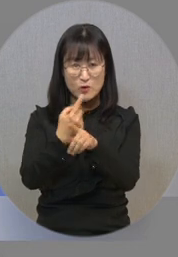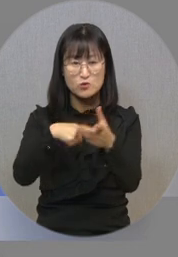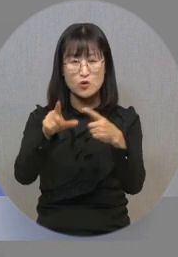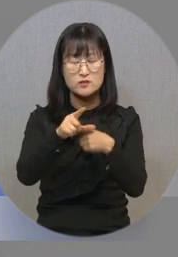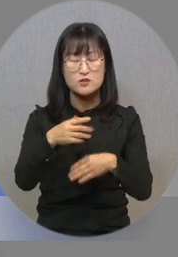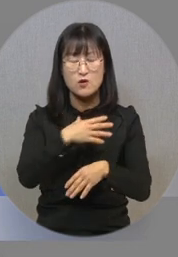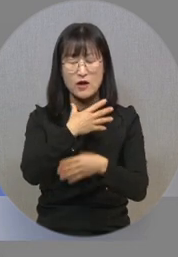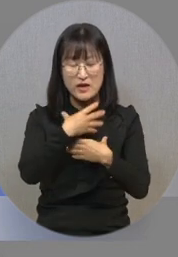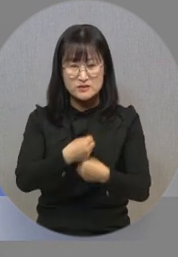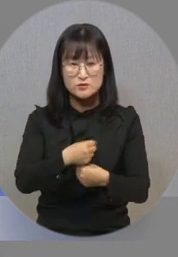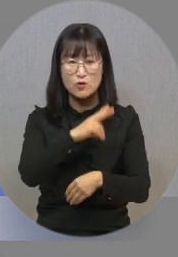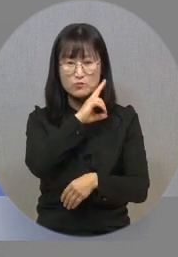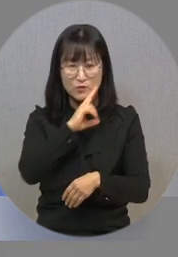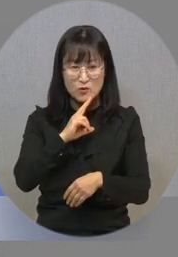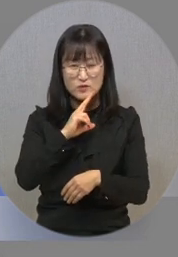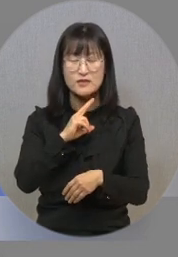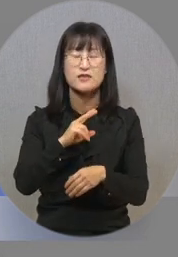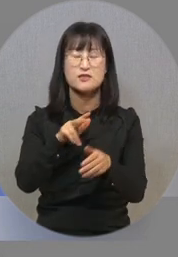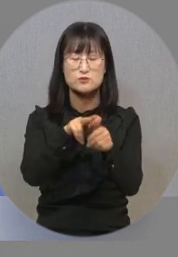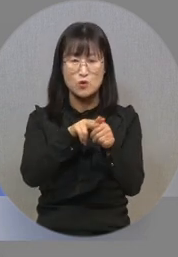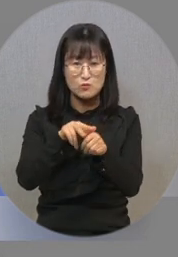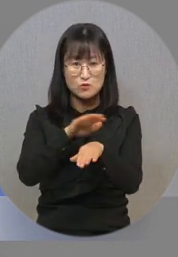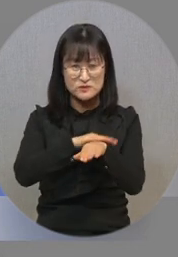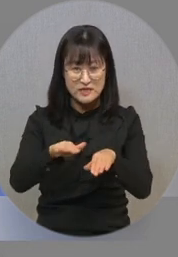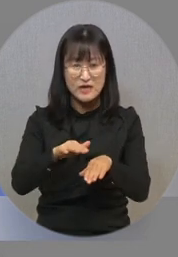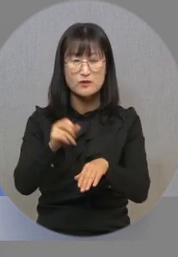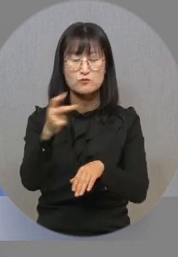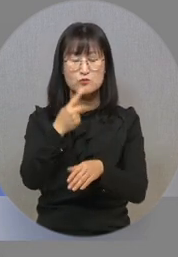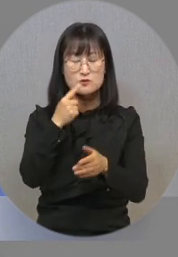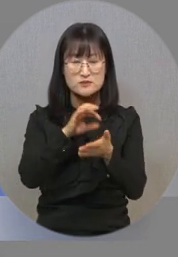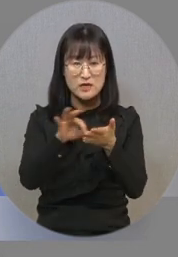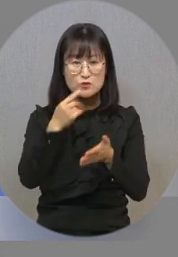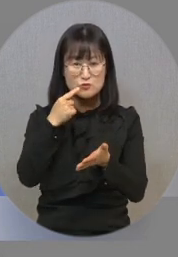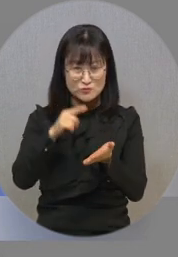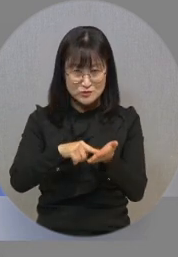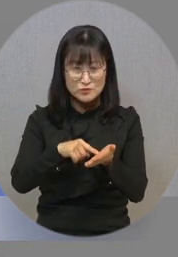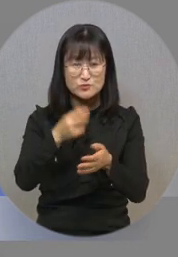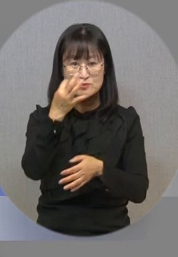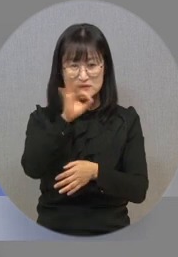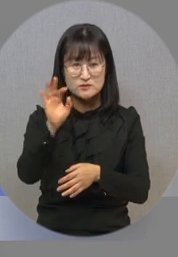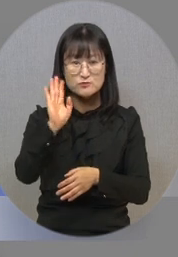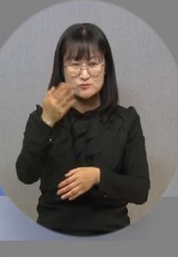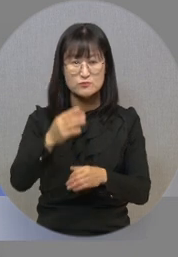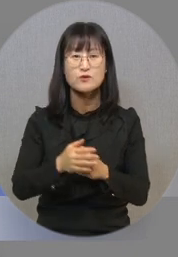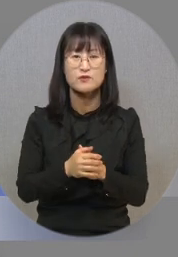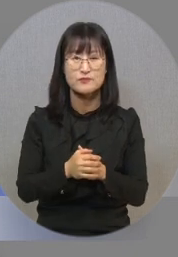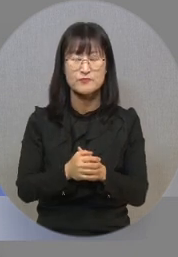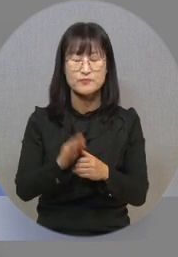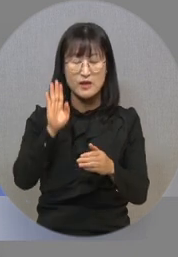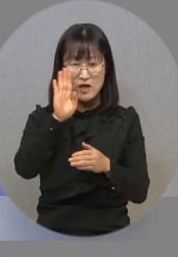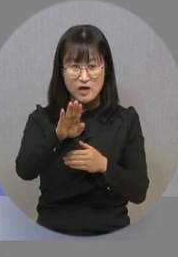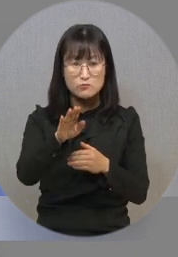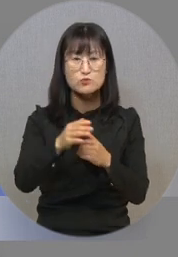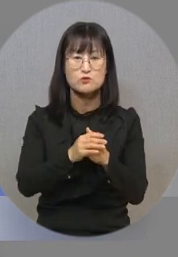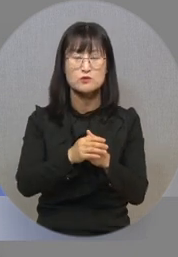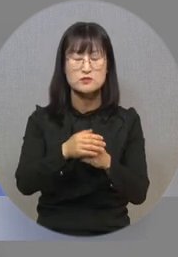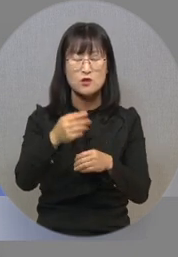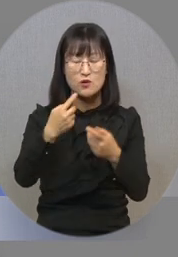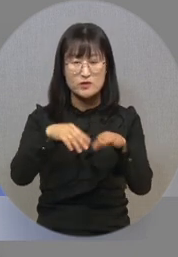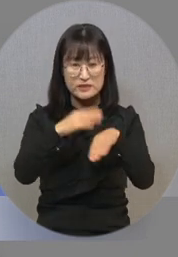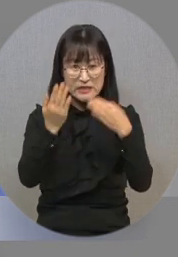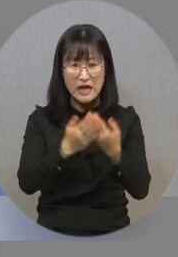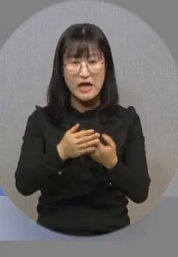편의성을 증명하는 정보보호 웹접근성 인증도 취득했습니다 재단은 앞으로도 서울 다우림 관광